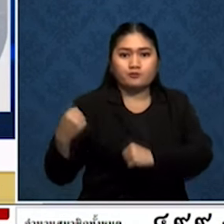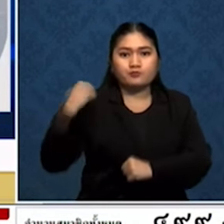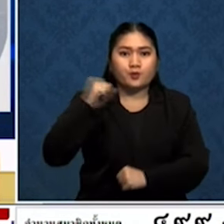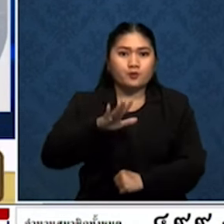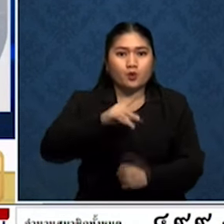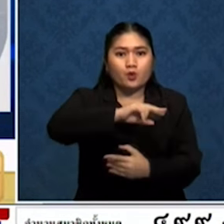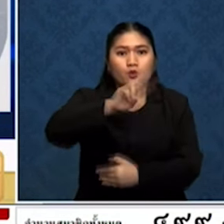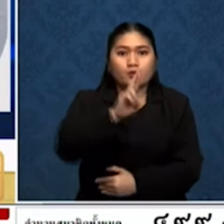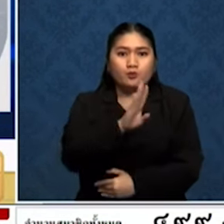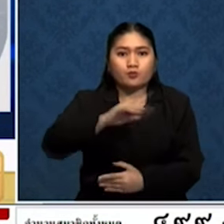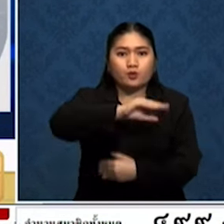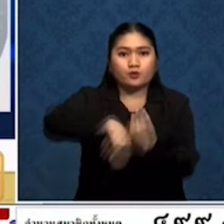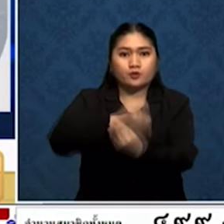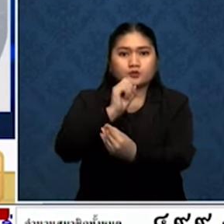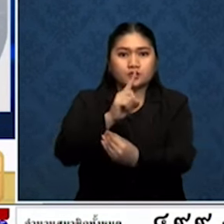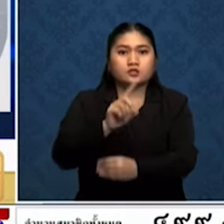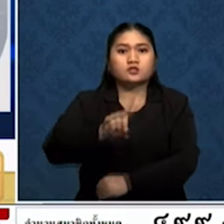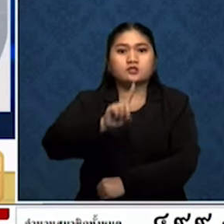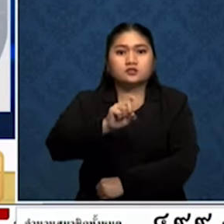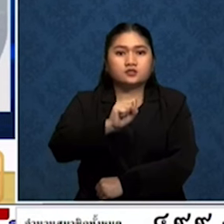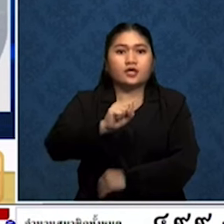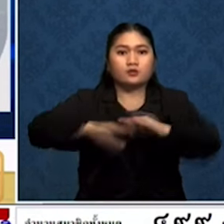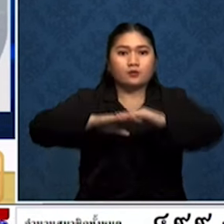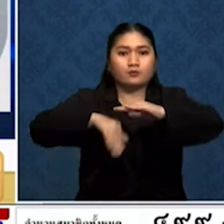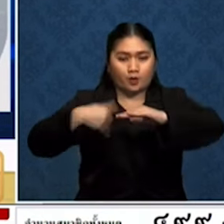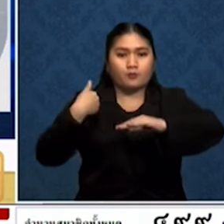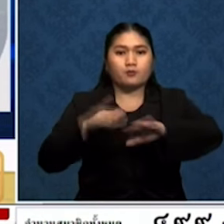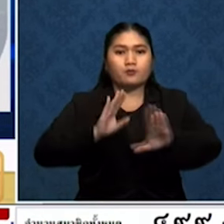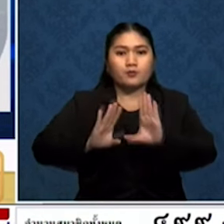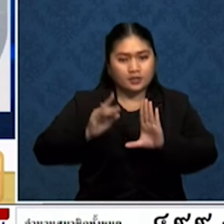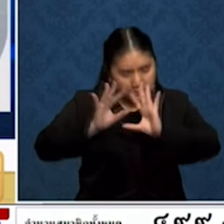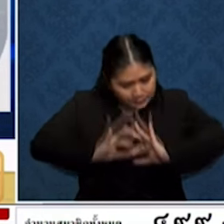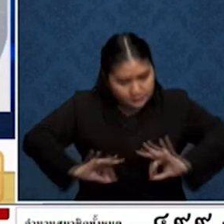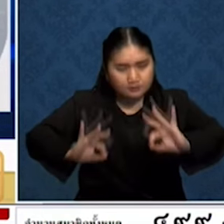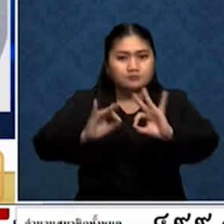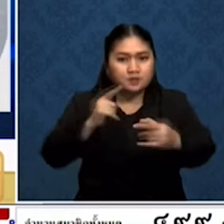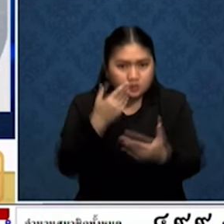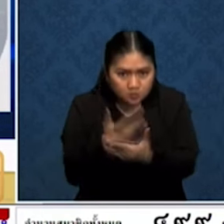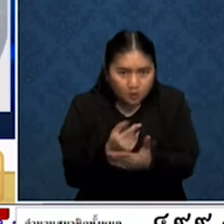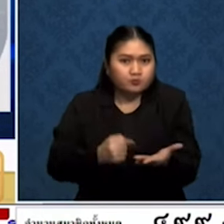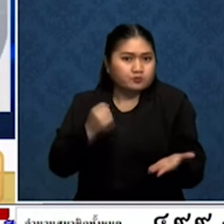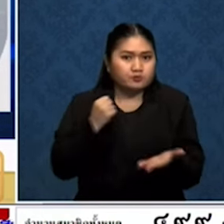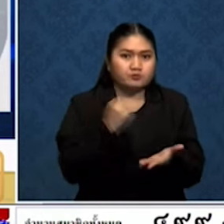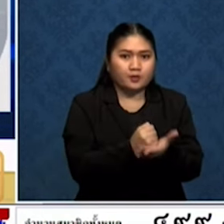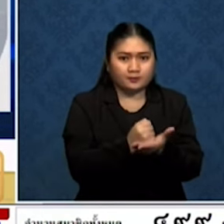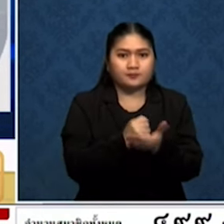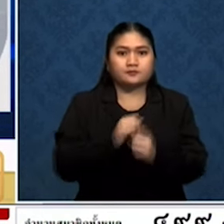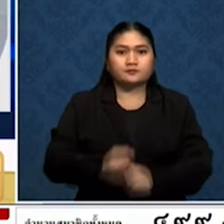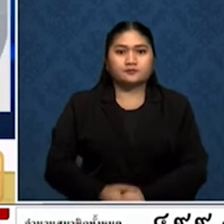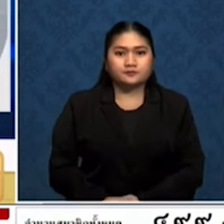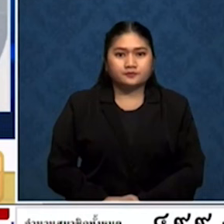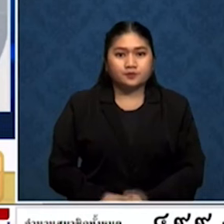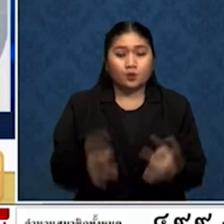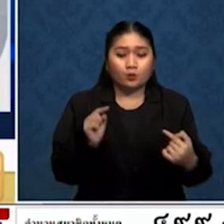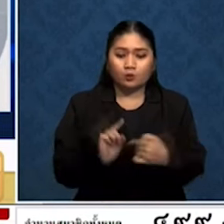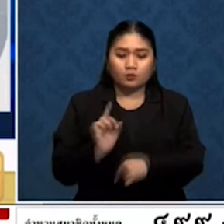ระบบเศรษกิจจำนวน 102,000 ล้านบาทจึงจำเป็นต้องจาพระชับรัดนี้ส